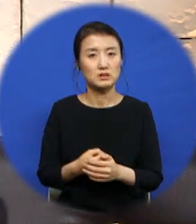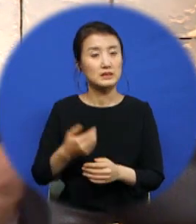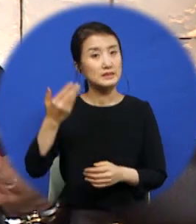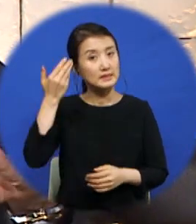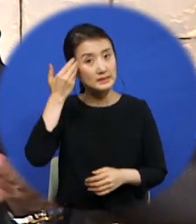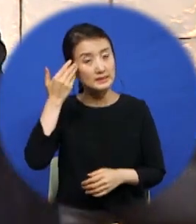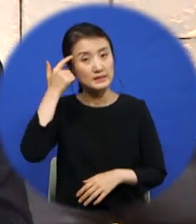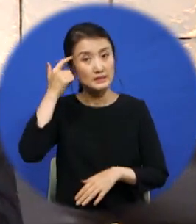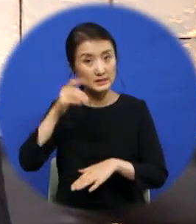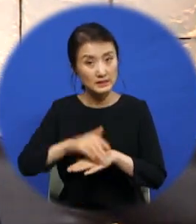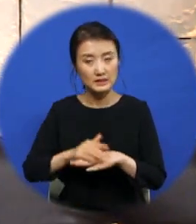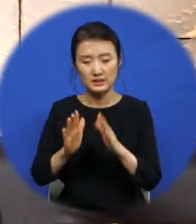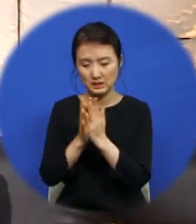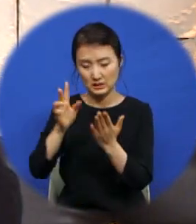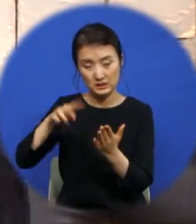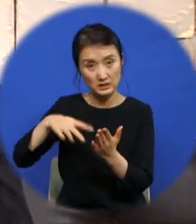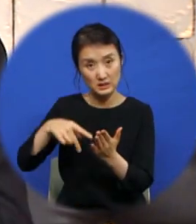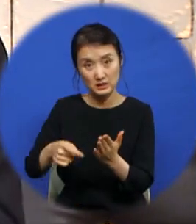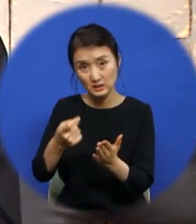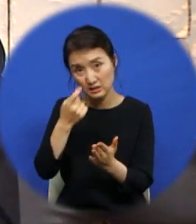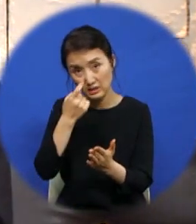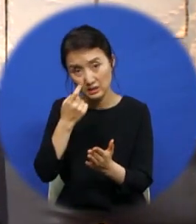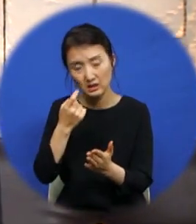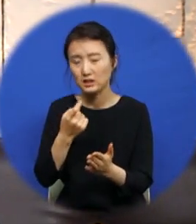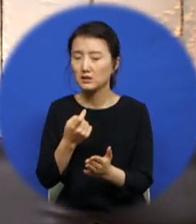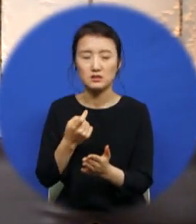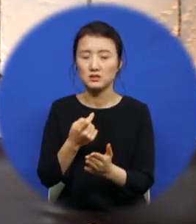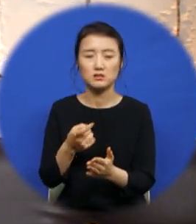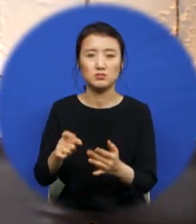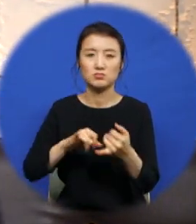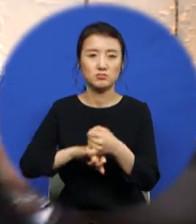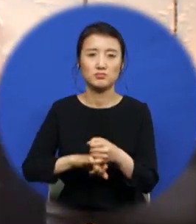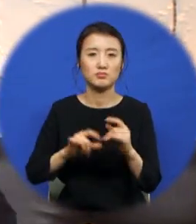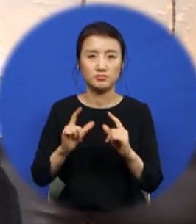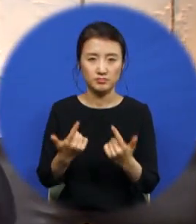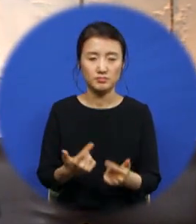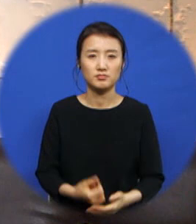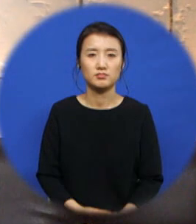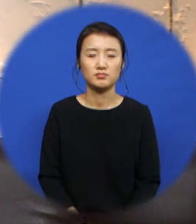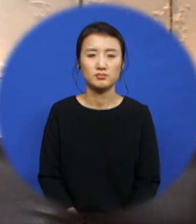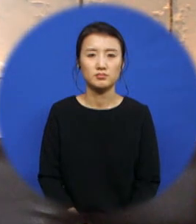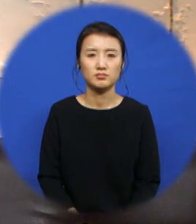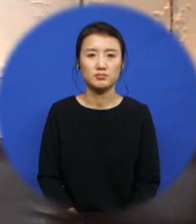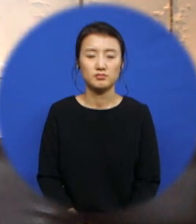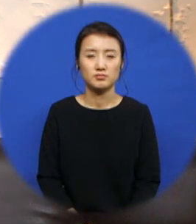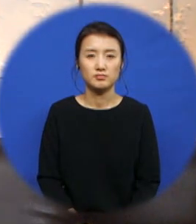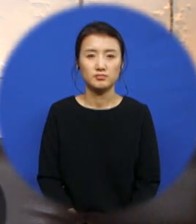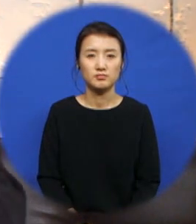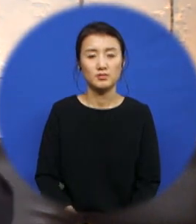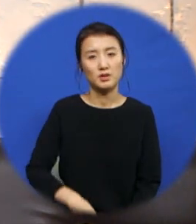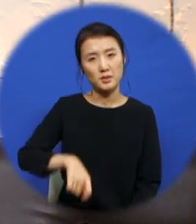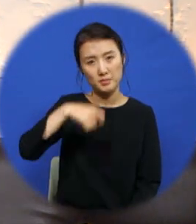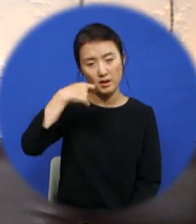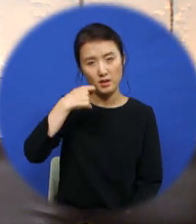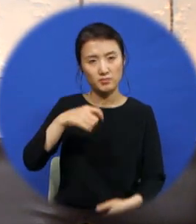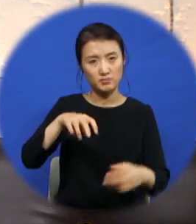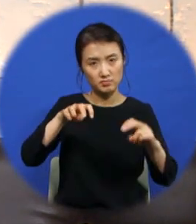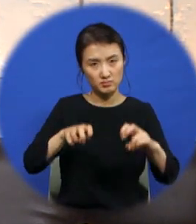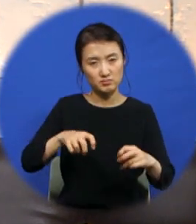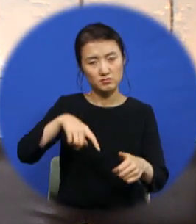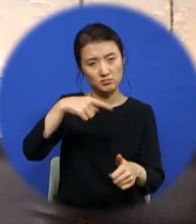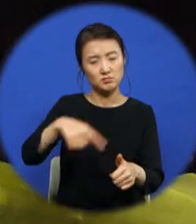지혜를 교과서를 통해서 교육을 통해서만 배울 수 있다고 생각하는 겁니다 거기에 아닌 같아요 밥상머리에서 배우는